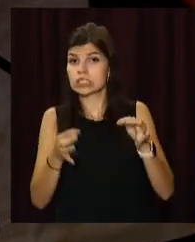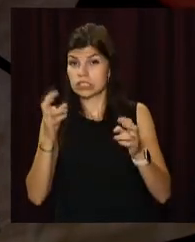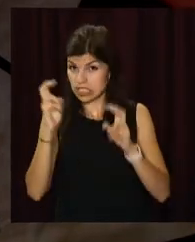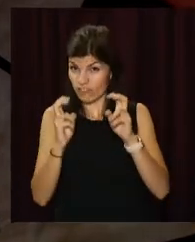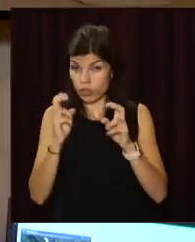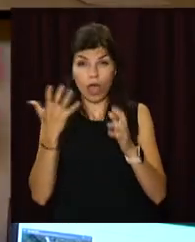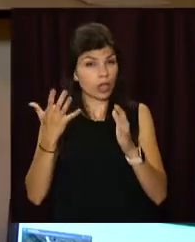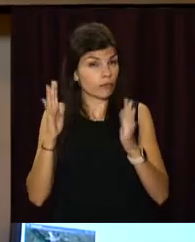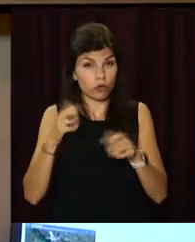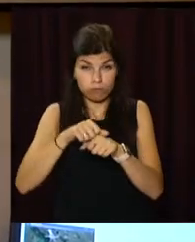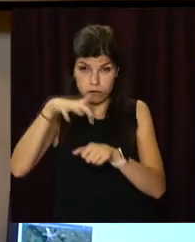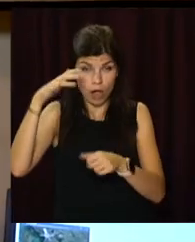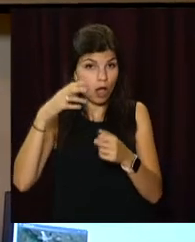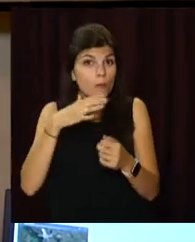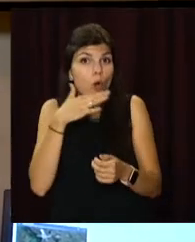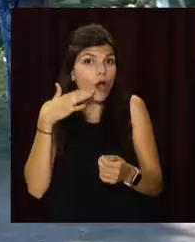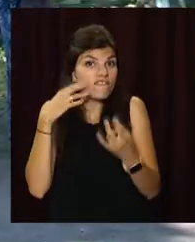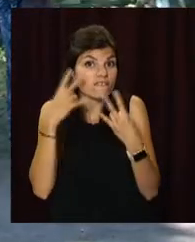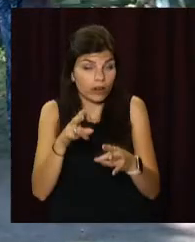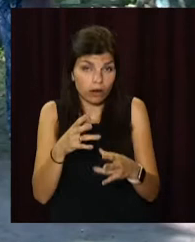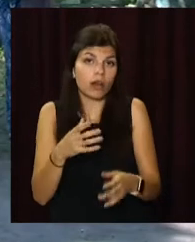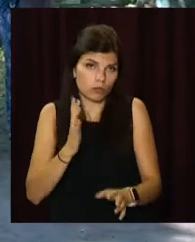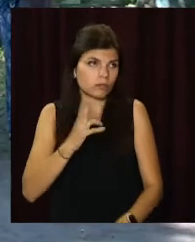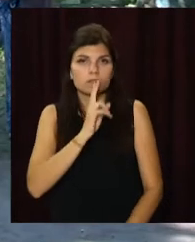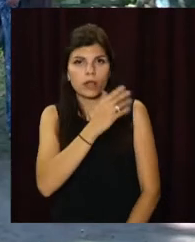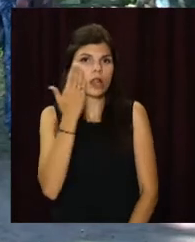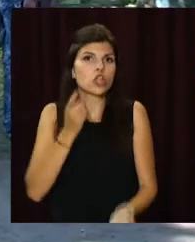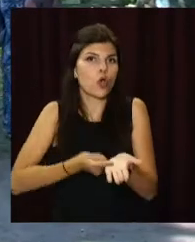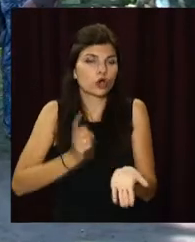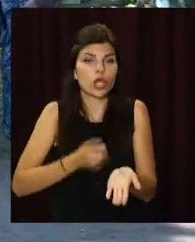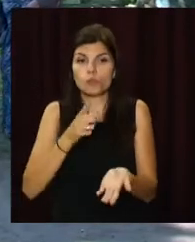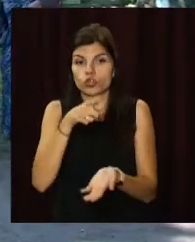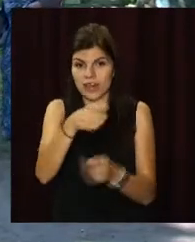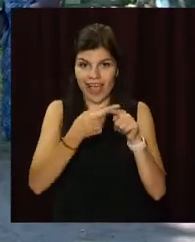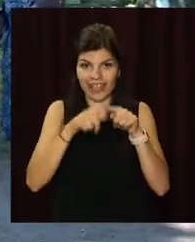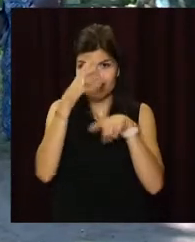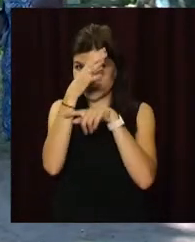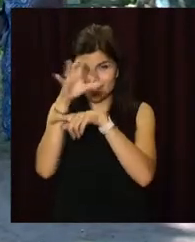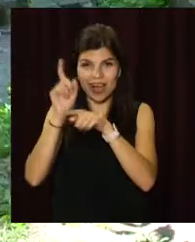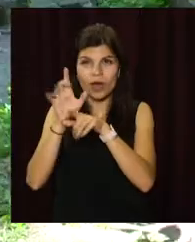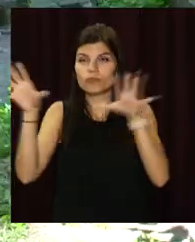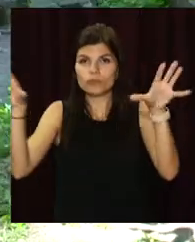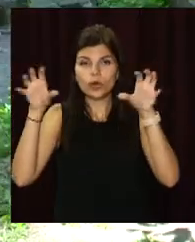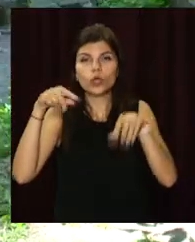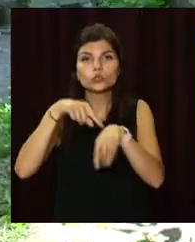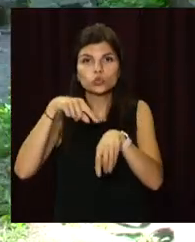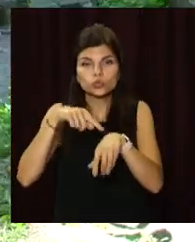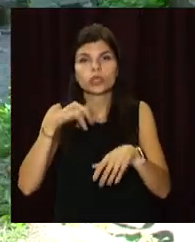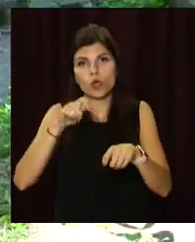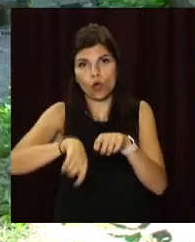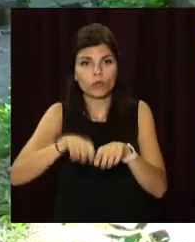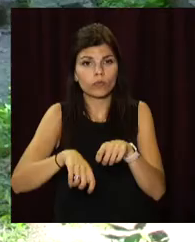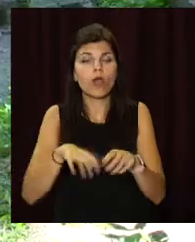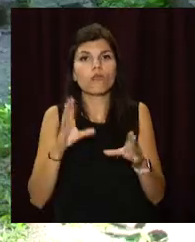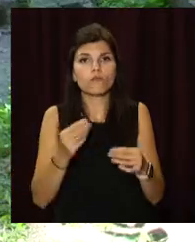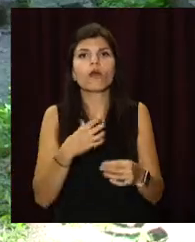предприятие превышает предельно допустимую концентрацию. Система екомоніторингу цілодобово досліджуватиме якість повітря в зоні промислових підприємств